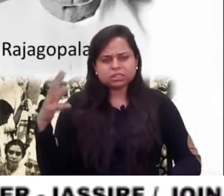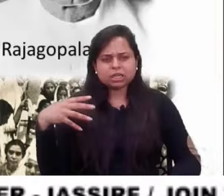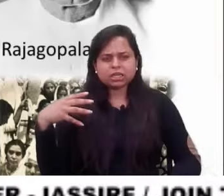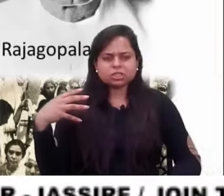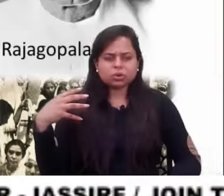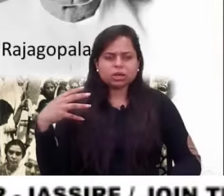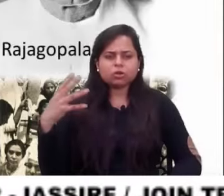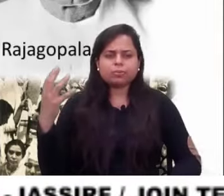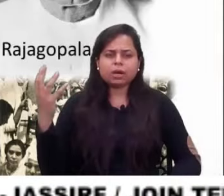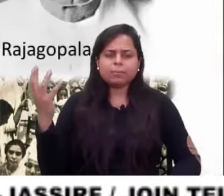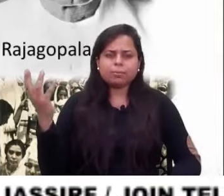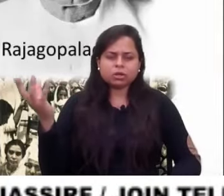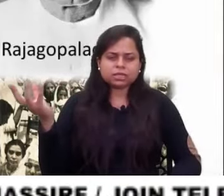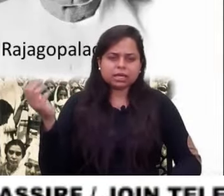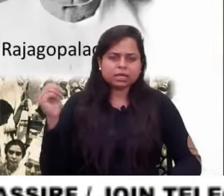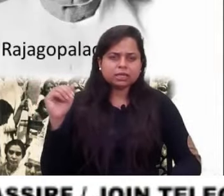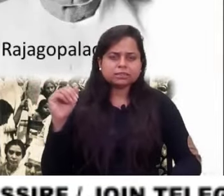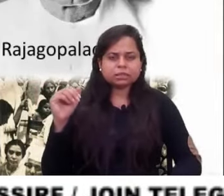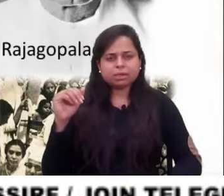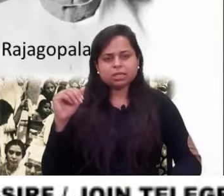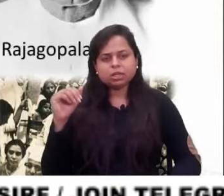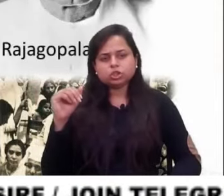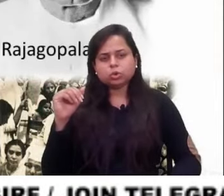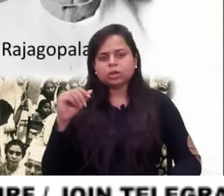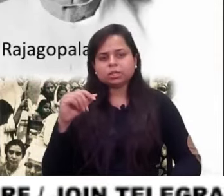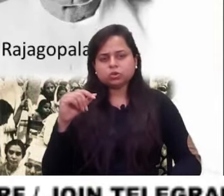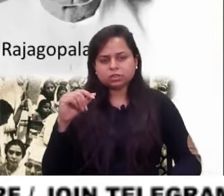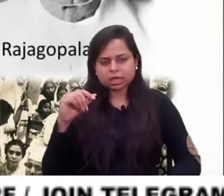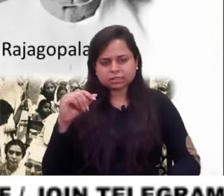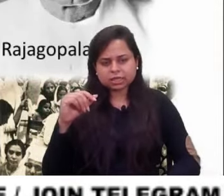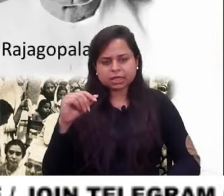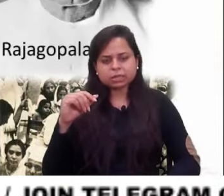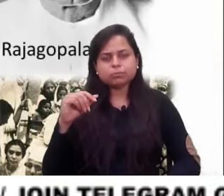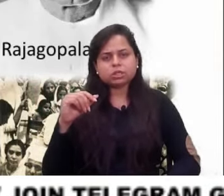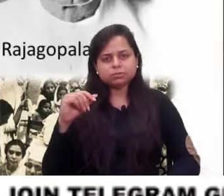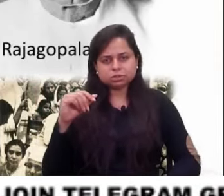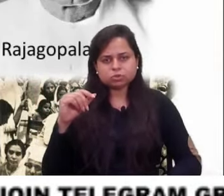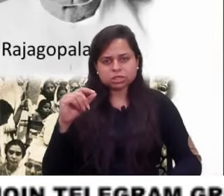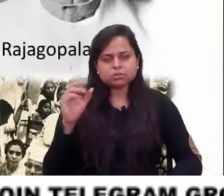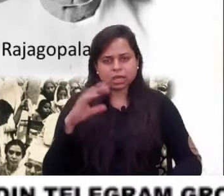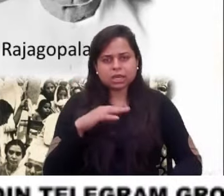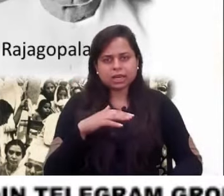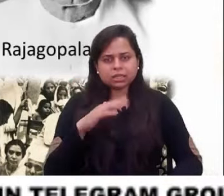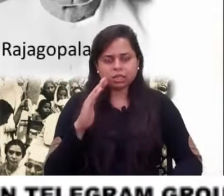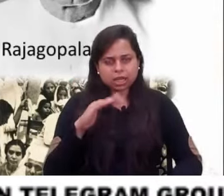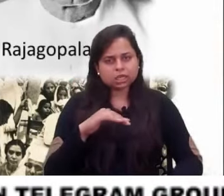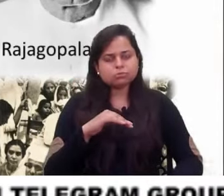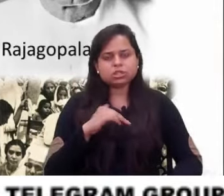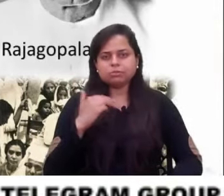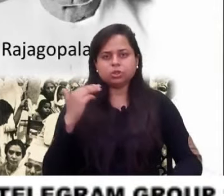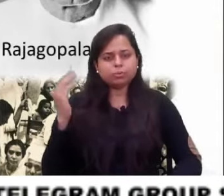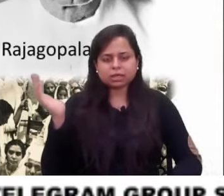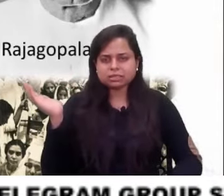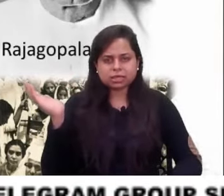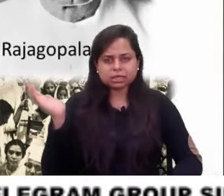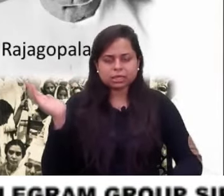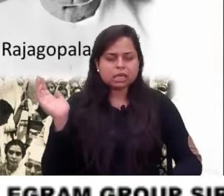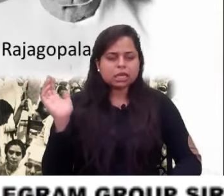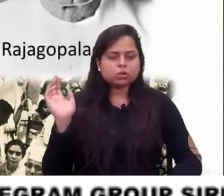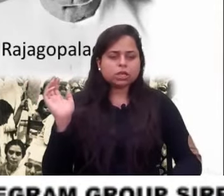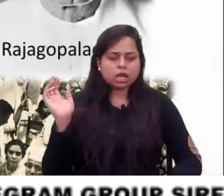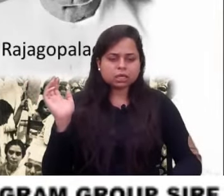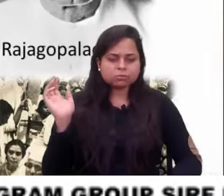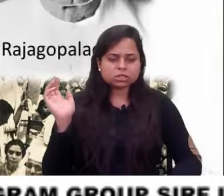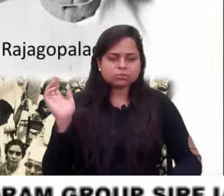तरीके से यहां पर बहुत सारी छोड़कर यहां से गए थे मुस्लिम मुस्लिम थिस